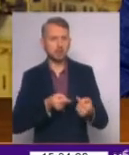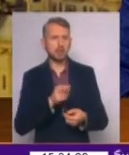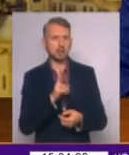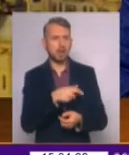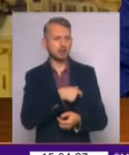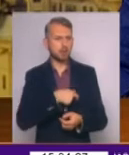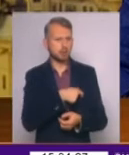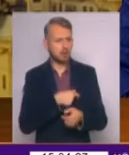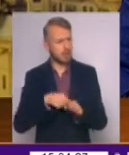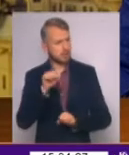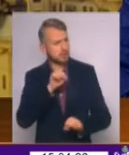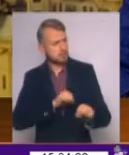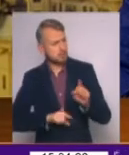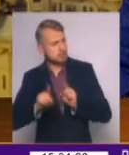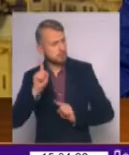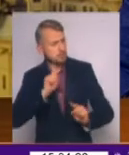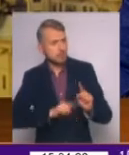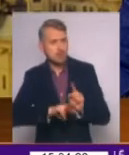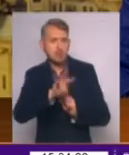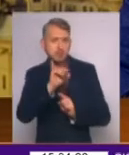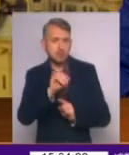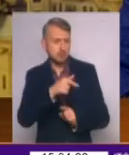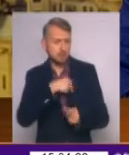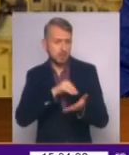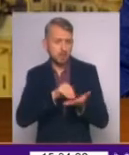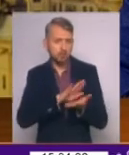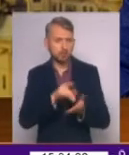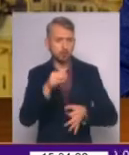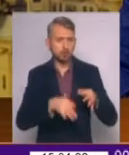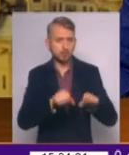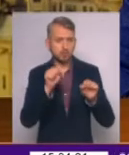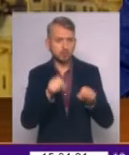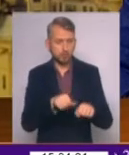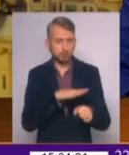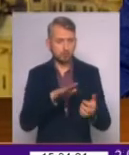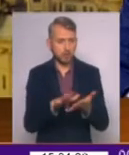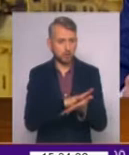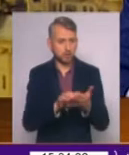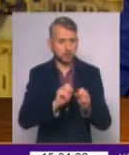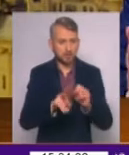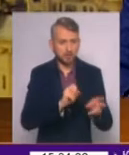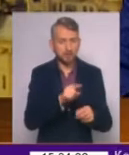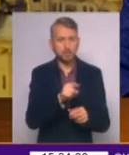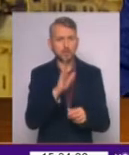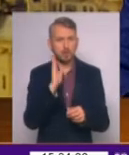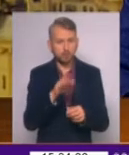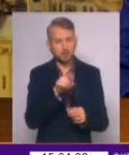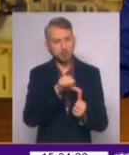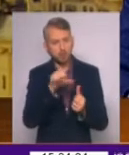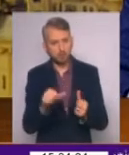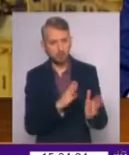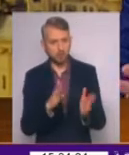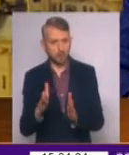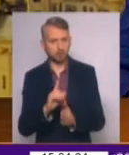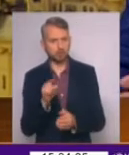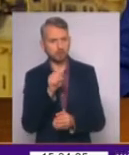депутати впиралися і сказали, що ні, жодним разом ми не напишемо, що судді можуть піддаватися люстрації. Вони будуть йти за окремою процедурою, що